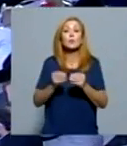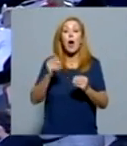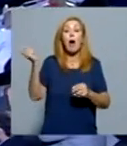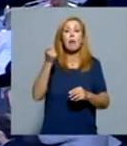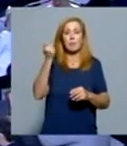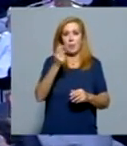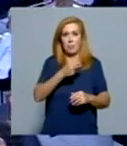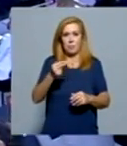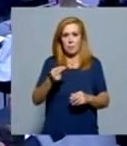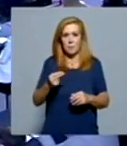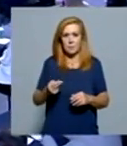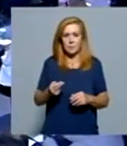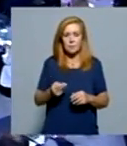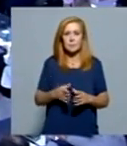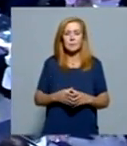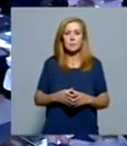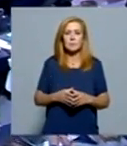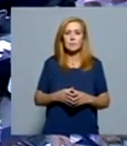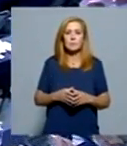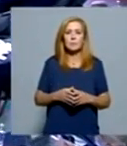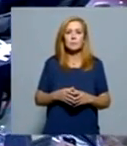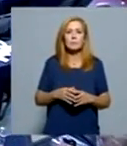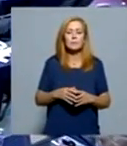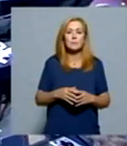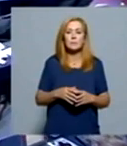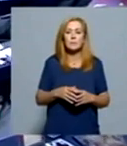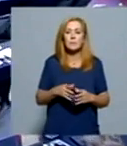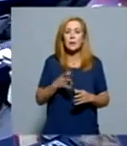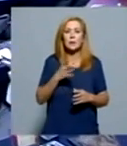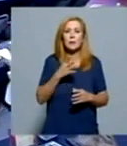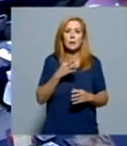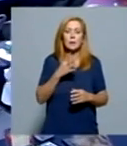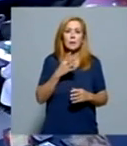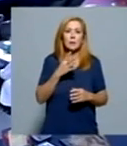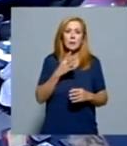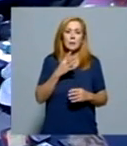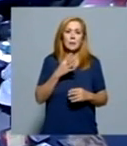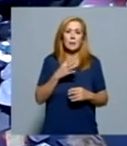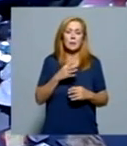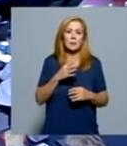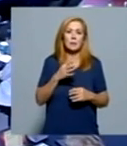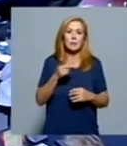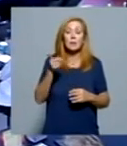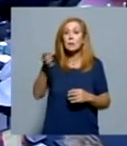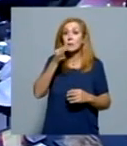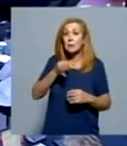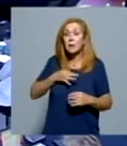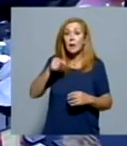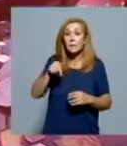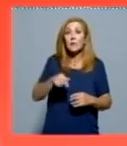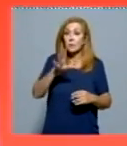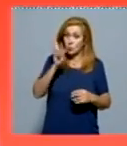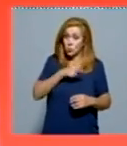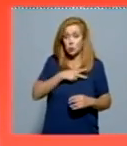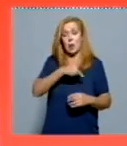μας θέματα. Γιατί ορθώς είπατε ότι είναι ζητήματα τα οποία πρέπει να μας